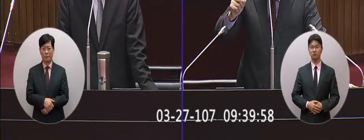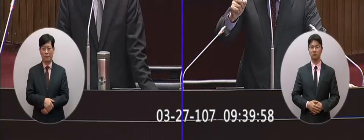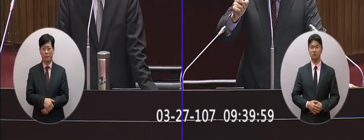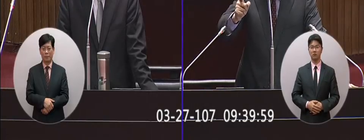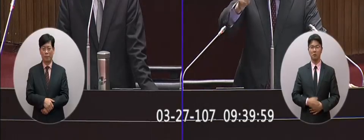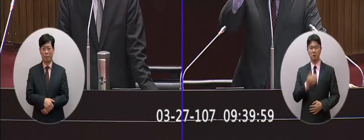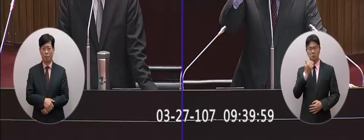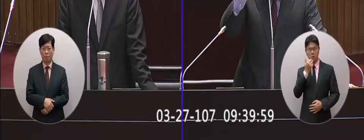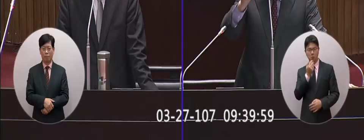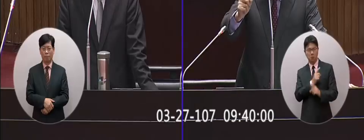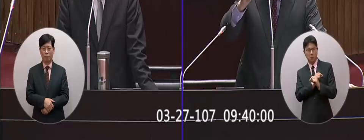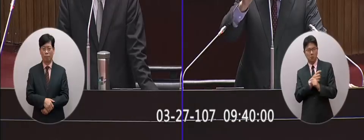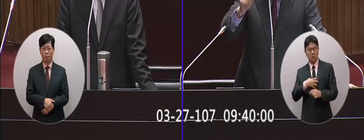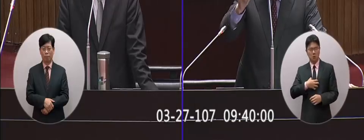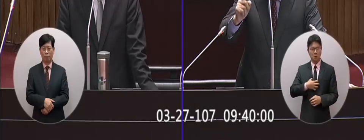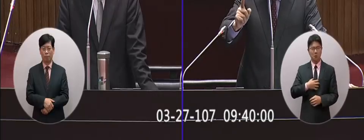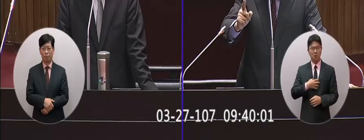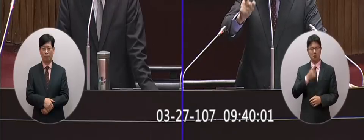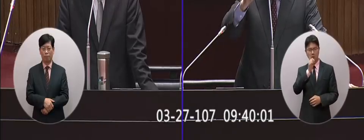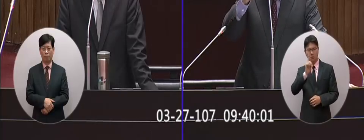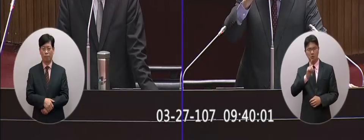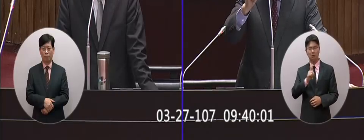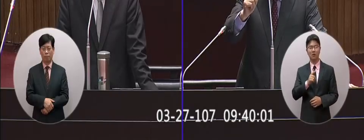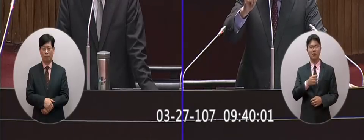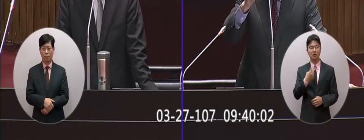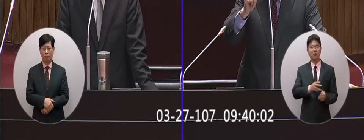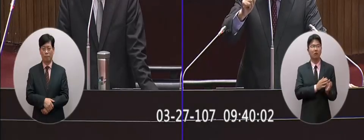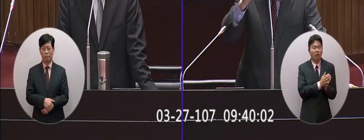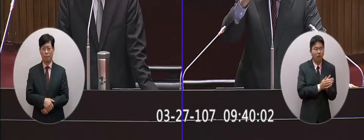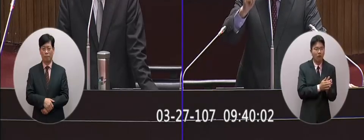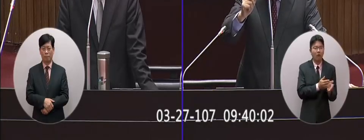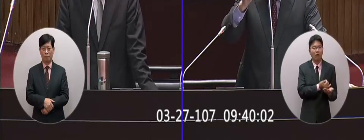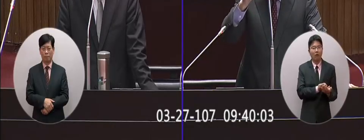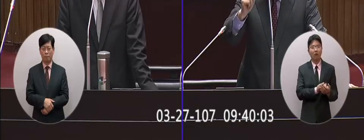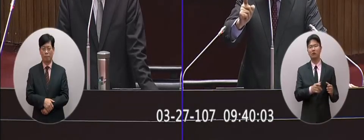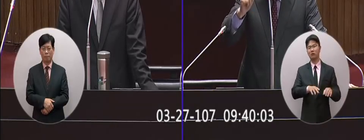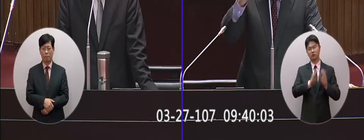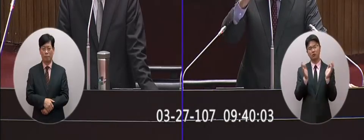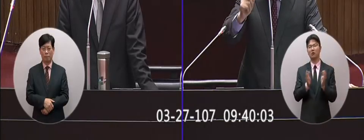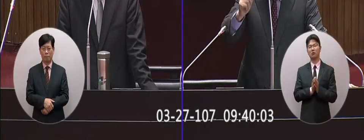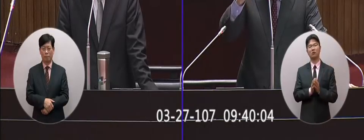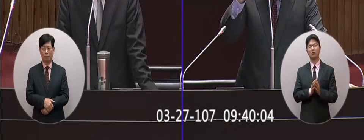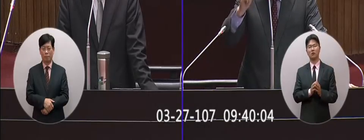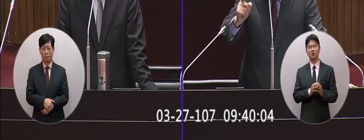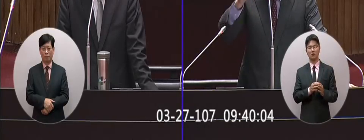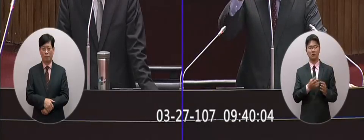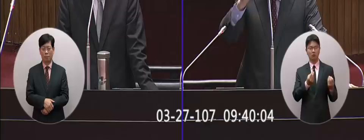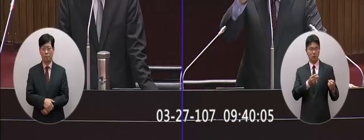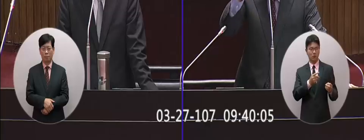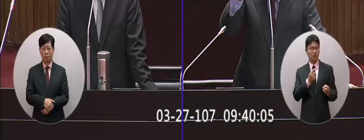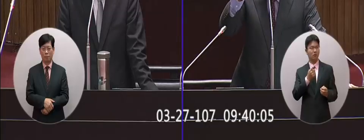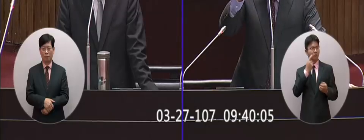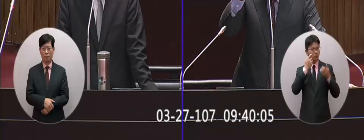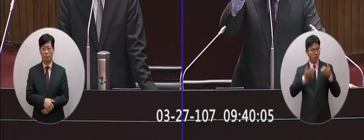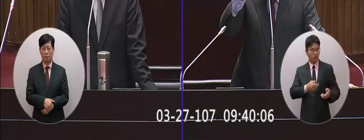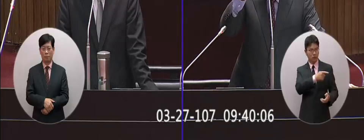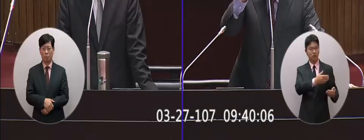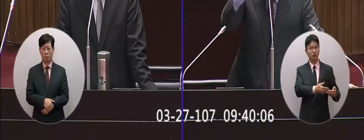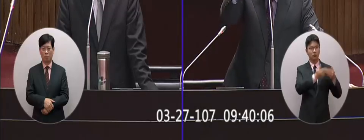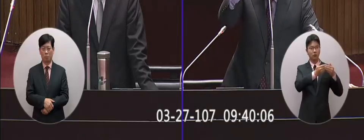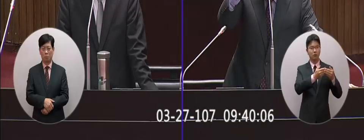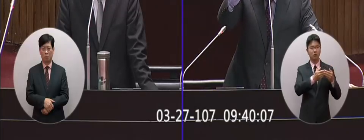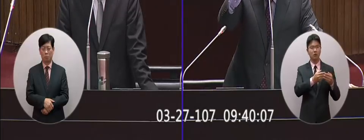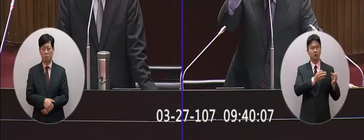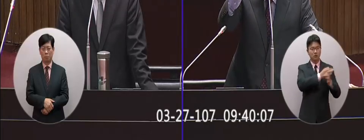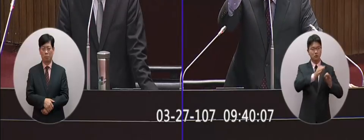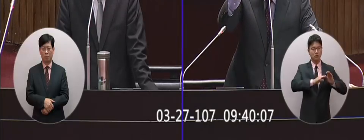情绪式的仇恨或者一面的逃亡，都无法诚实正视中国的崛起和发展。”